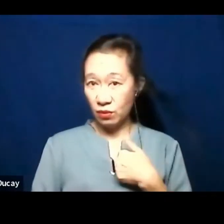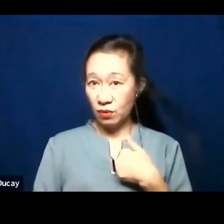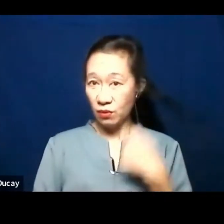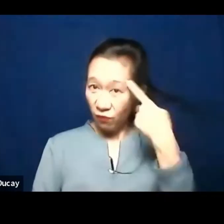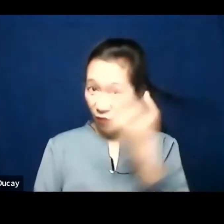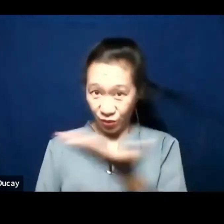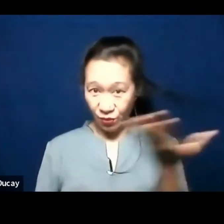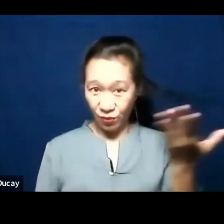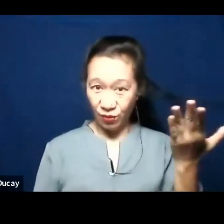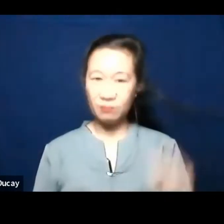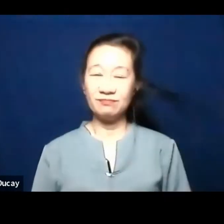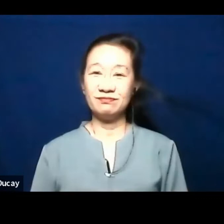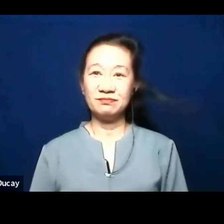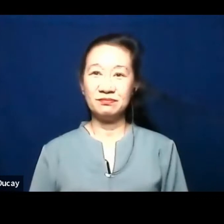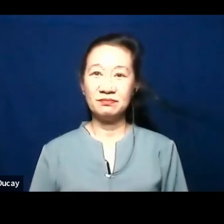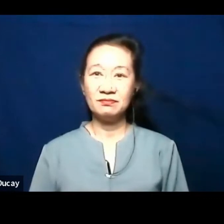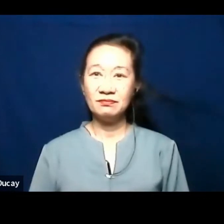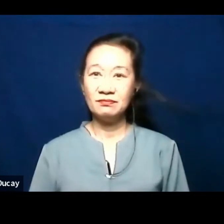inyo.